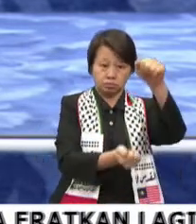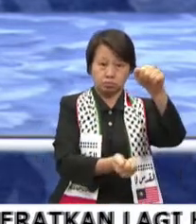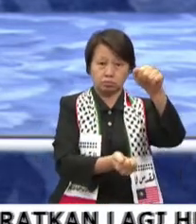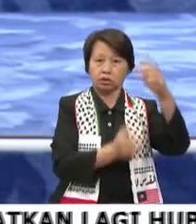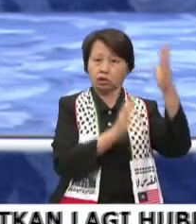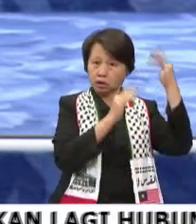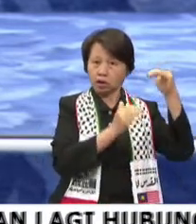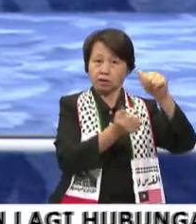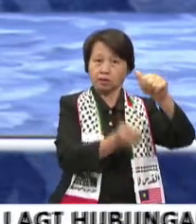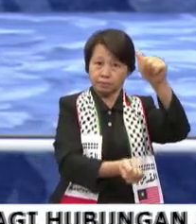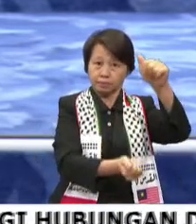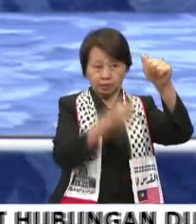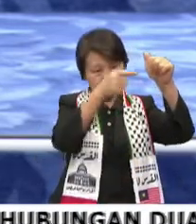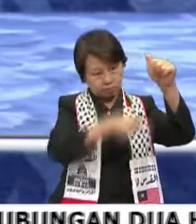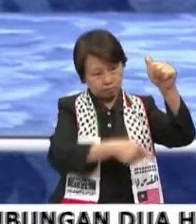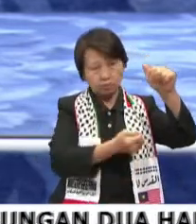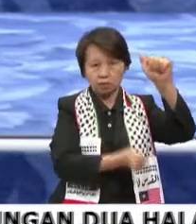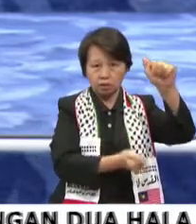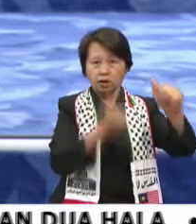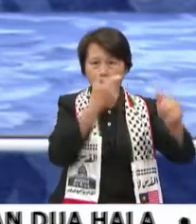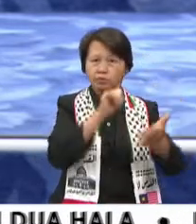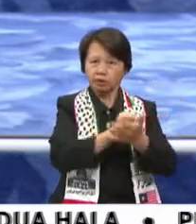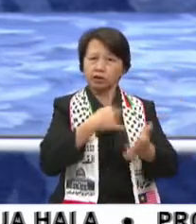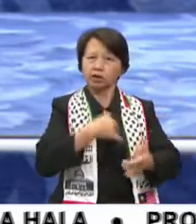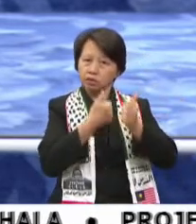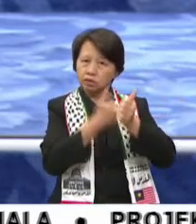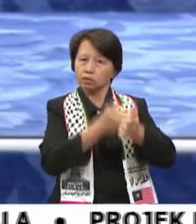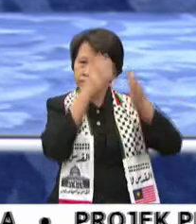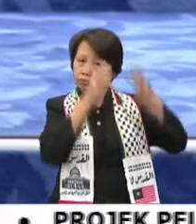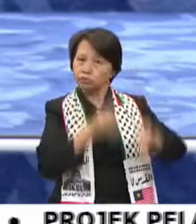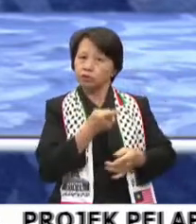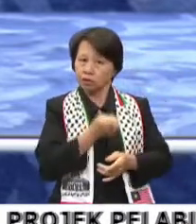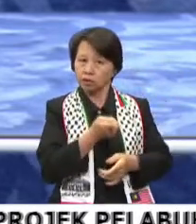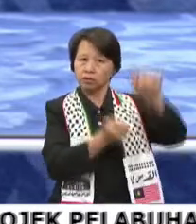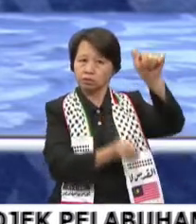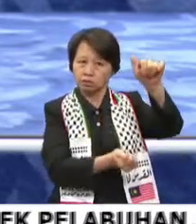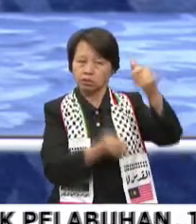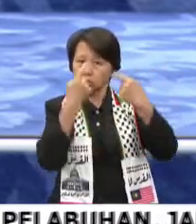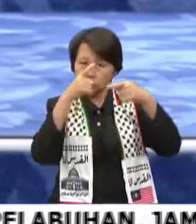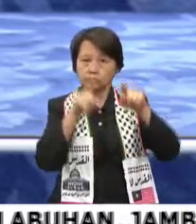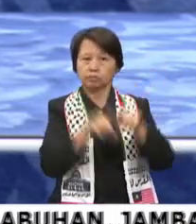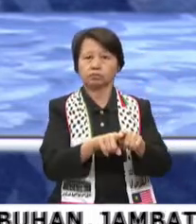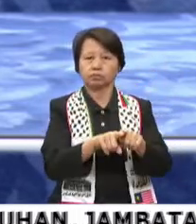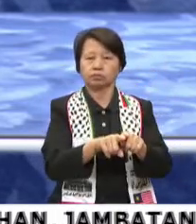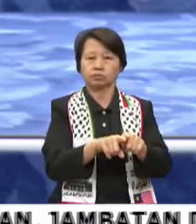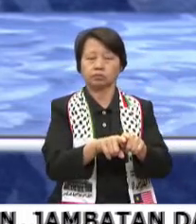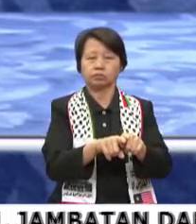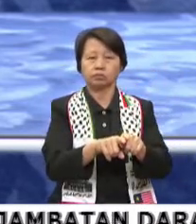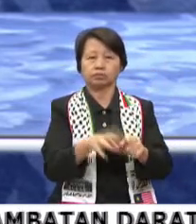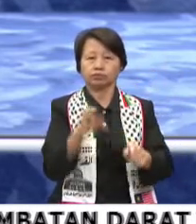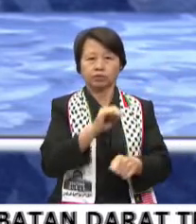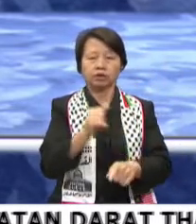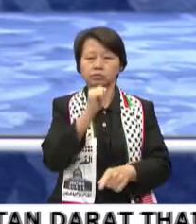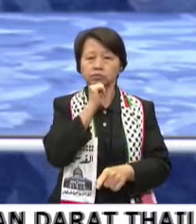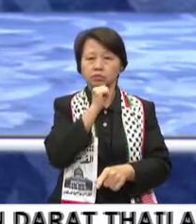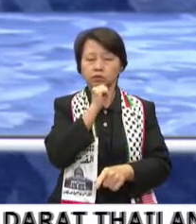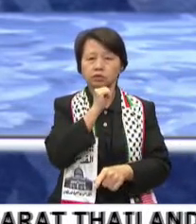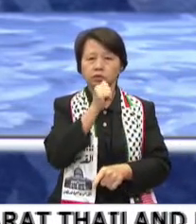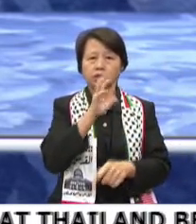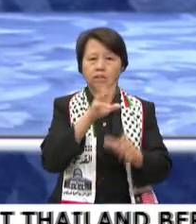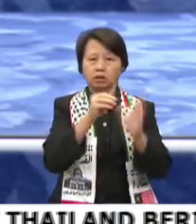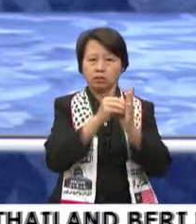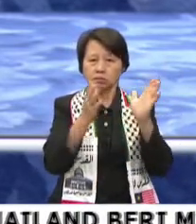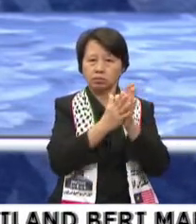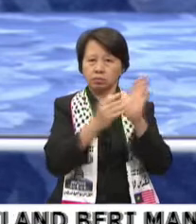harapan sebab itu saya akan patuh pada pututusan itu dipersetujui dan tidak tidak